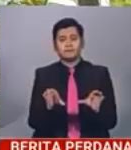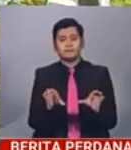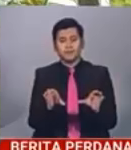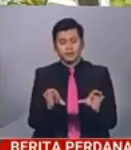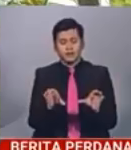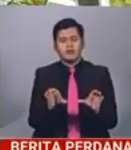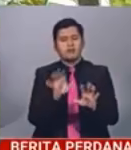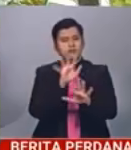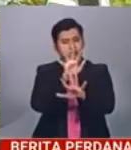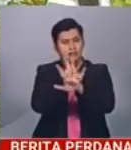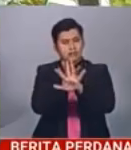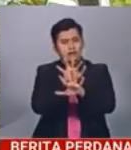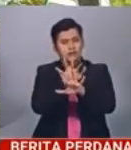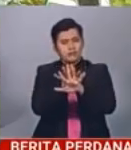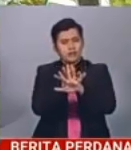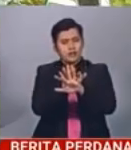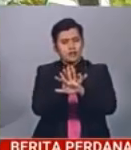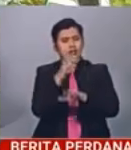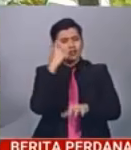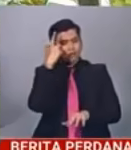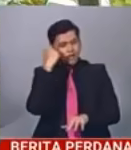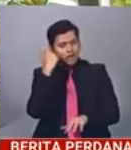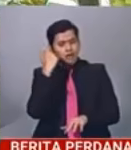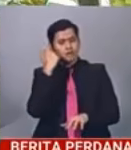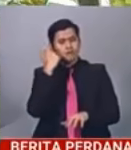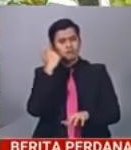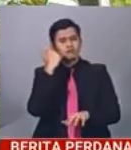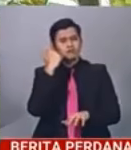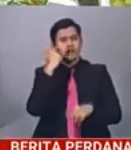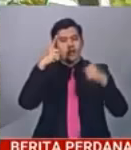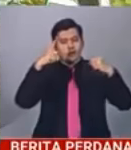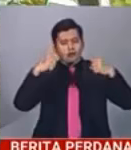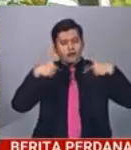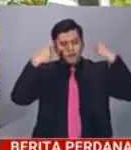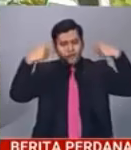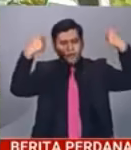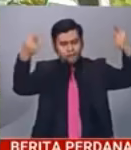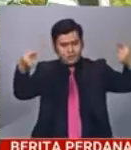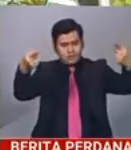branding dia kuat sebagai seorang macam cerita di RTM. Sampai hari ni kalau orang tanya